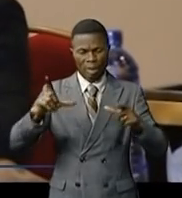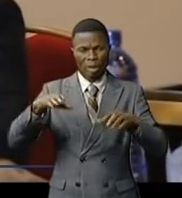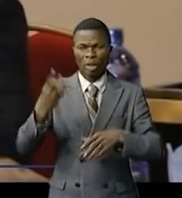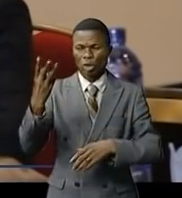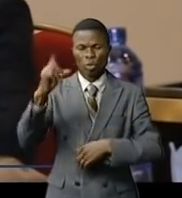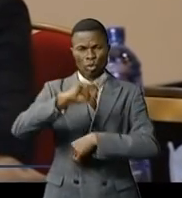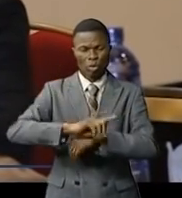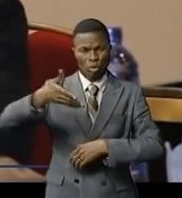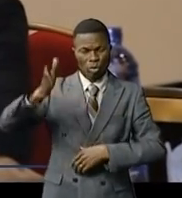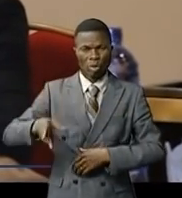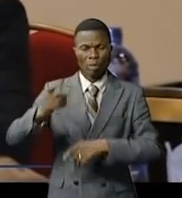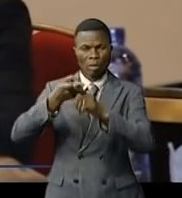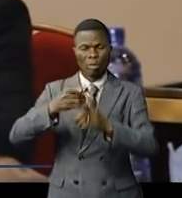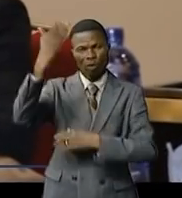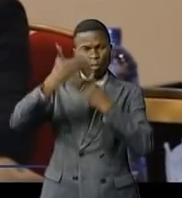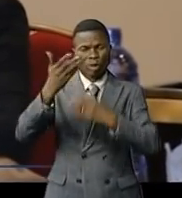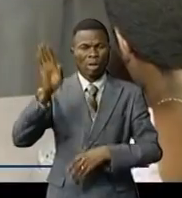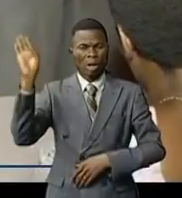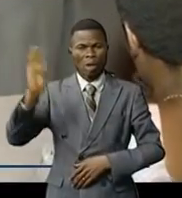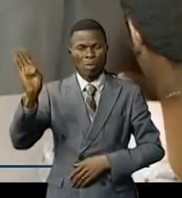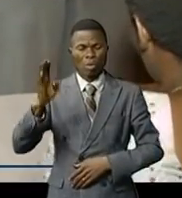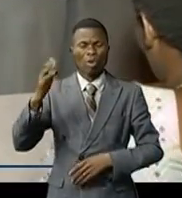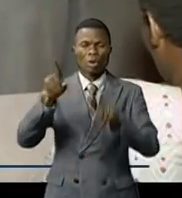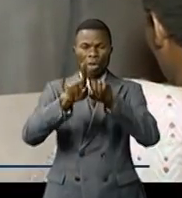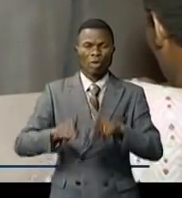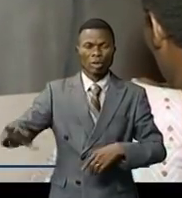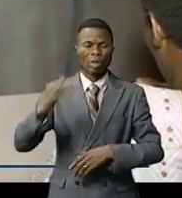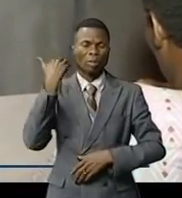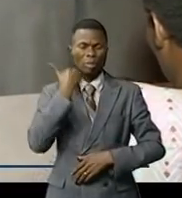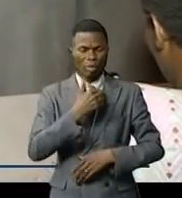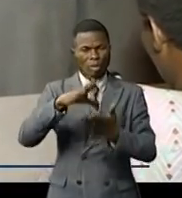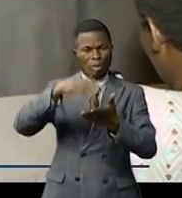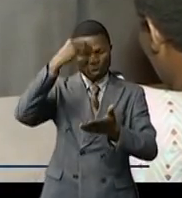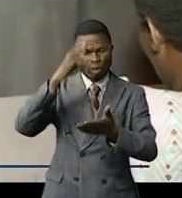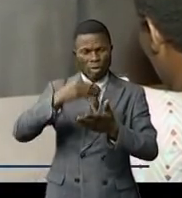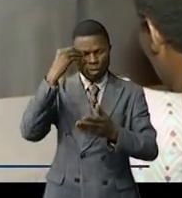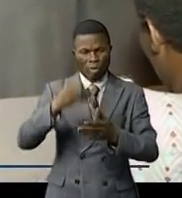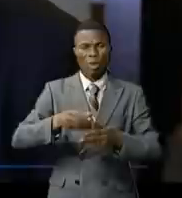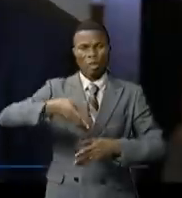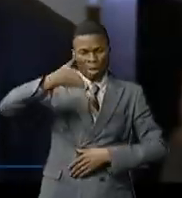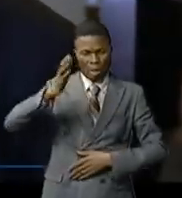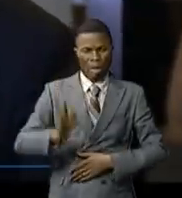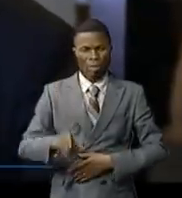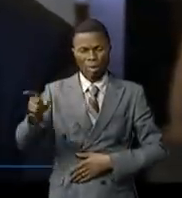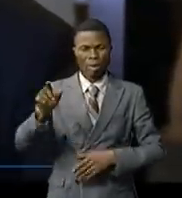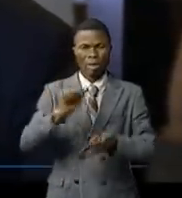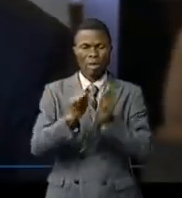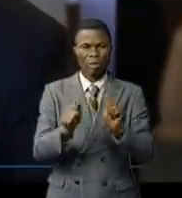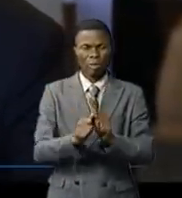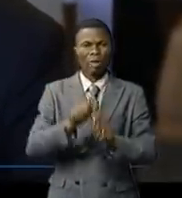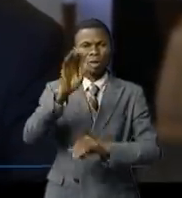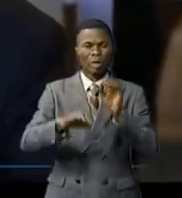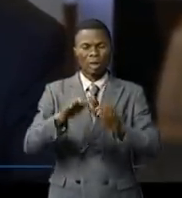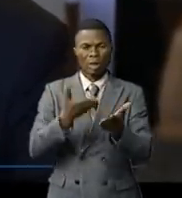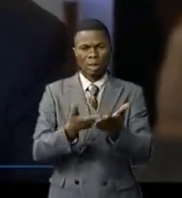3 jours, les experts venus du Rwanda, du Burundi et de l'Ouganda ont été outillés par le consultant Nodal en rapport avec la démarche